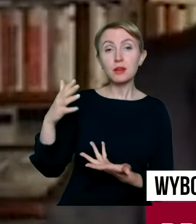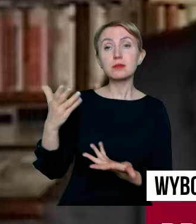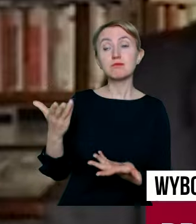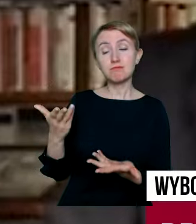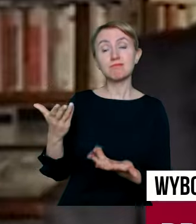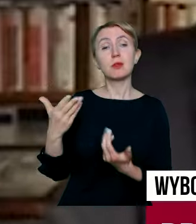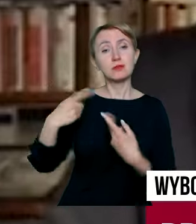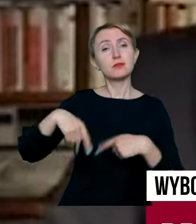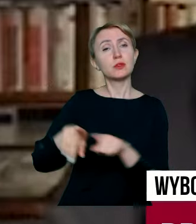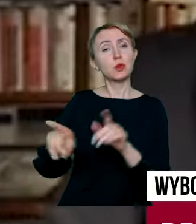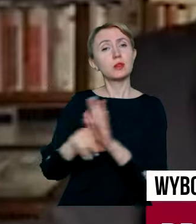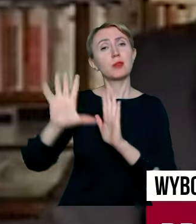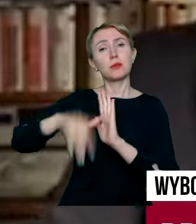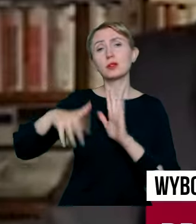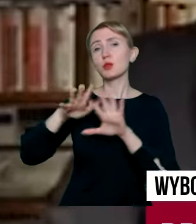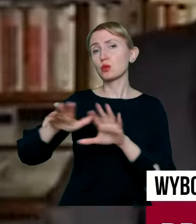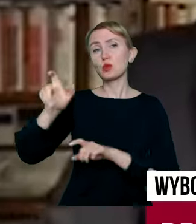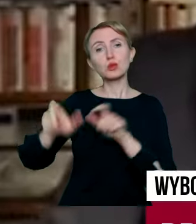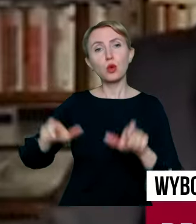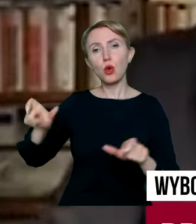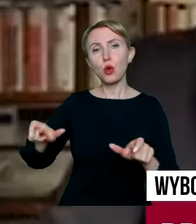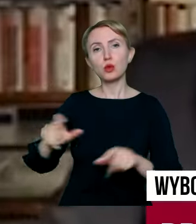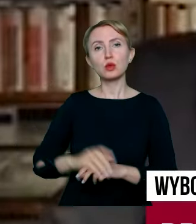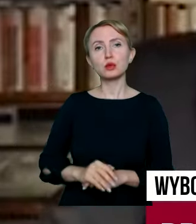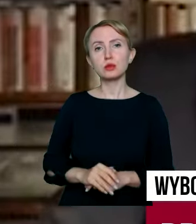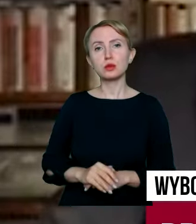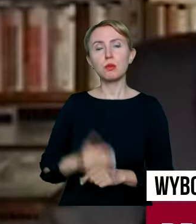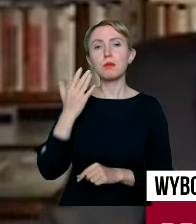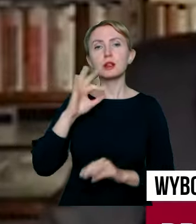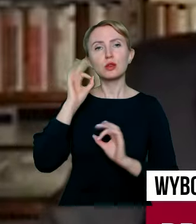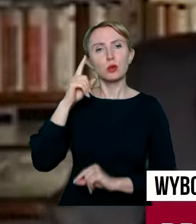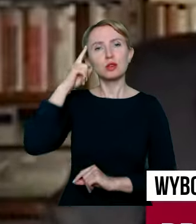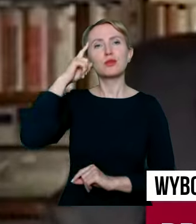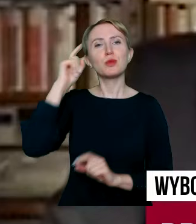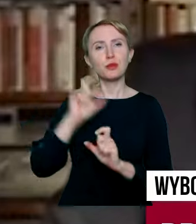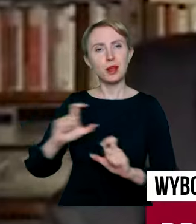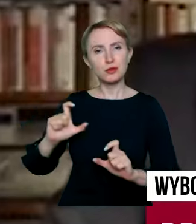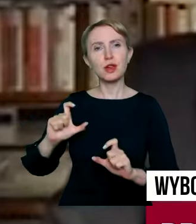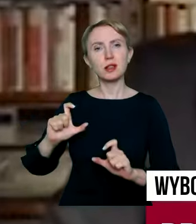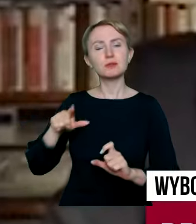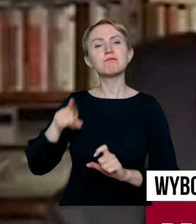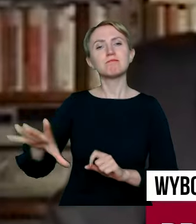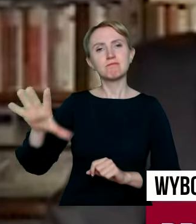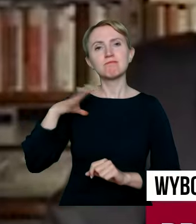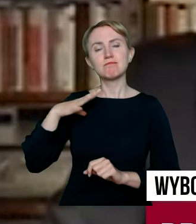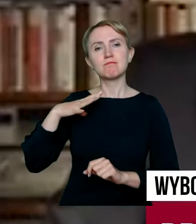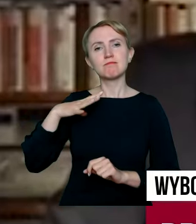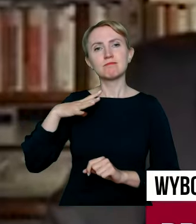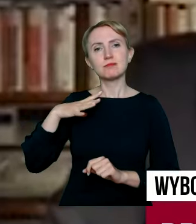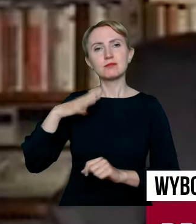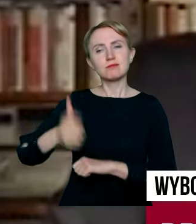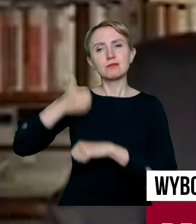się jednak dla miasta i wiele osób no, bardzo dobrze wspomina czasy, kiedy on stał na